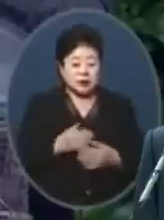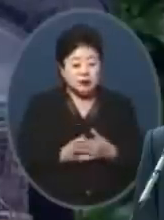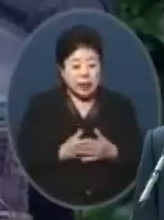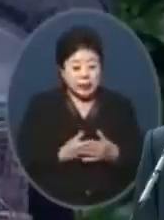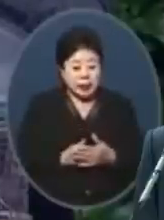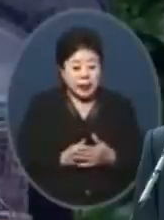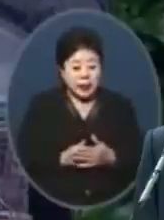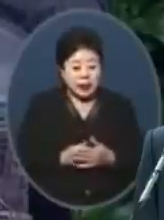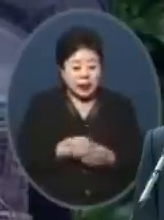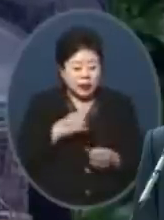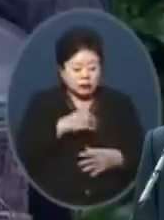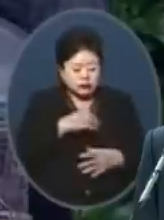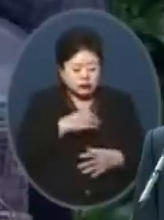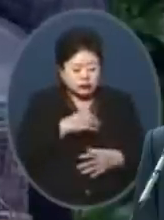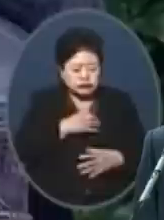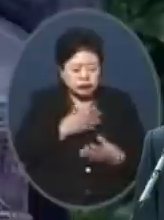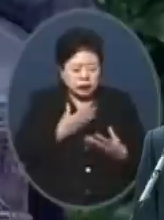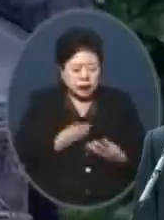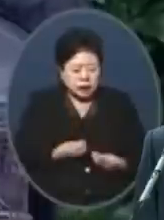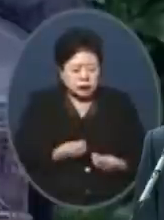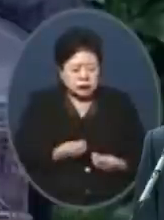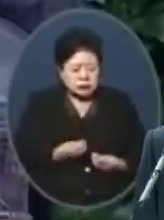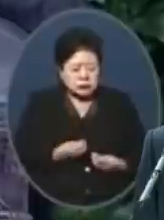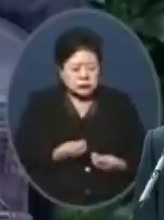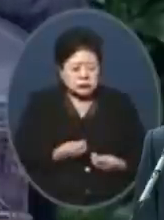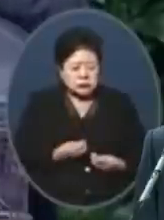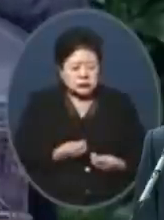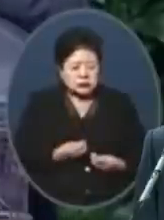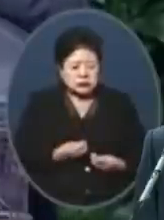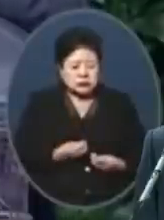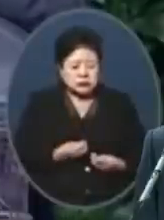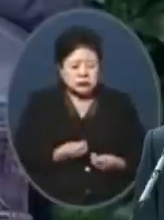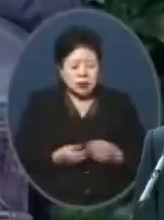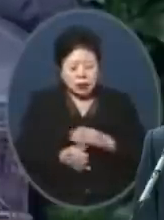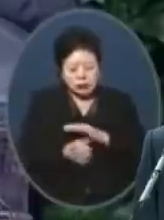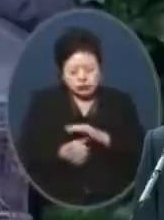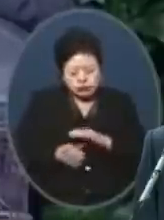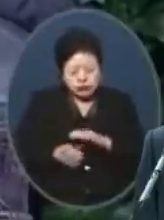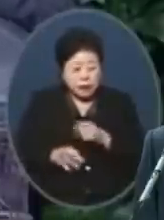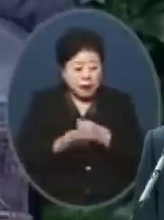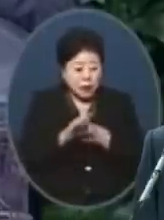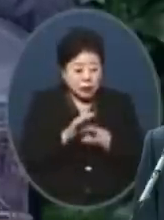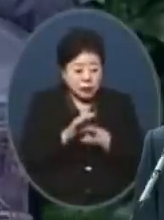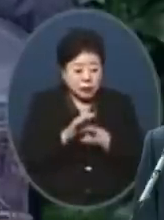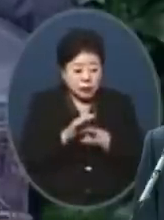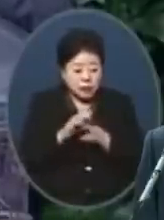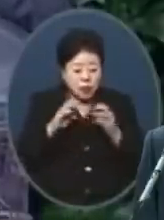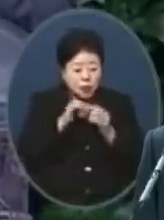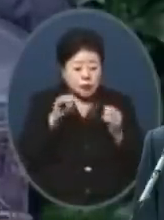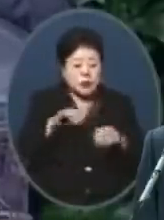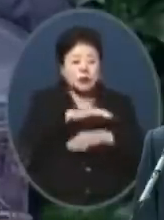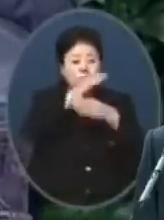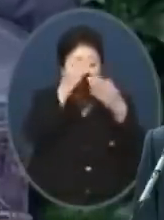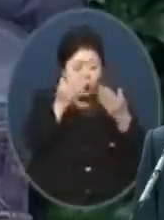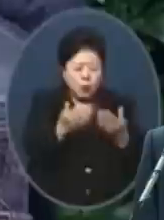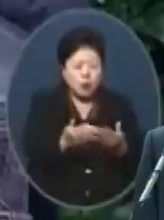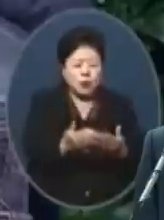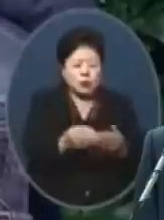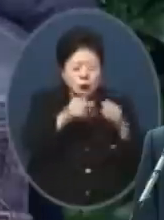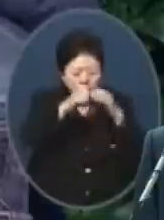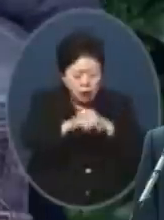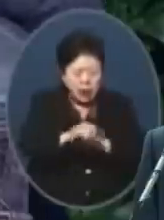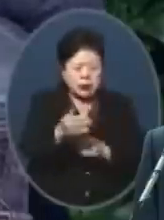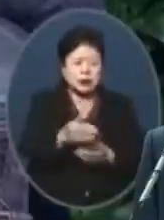불안하고 공포에 떨고 좌절하고 뒤로 물러간다면은 우리 국민 전체가 다